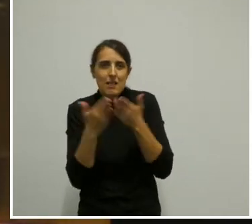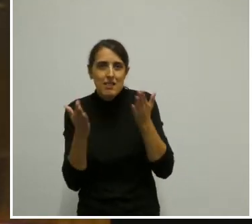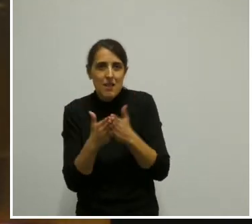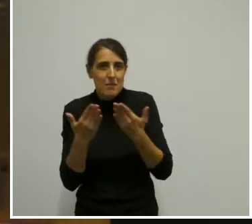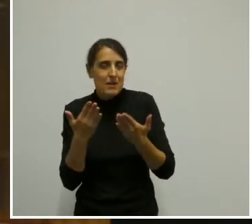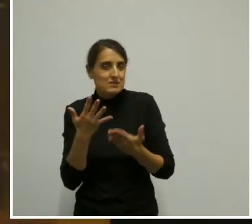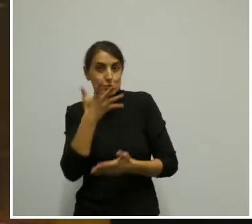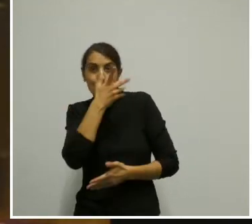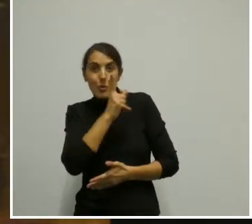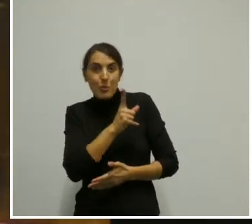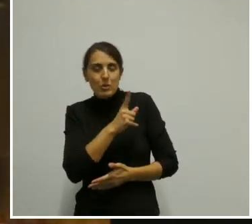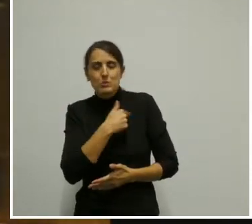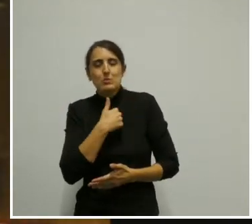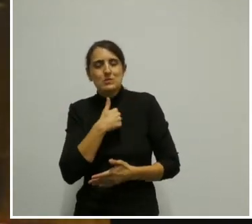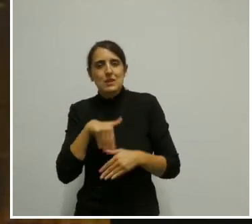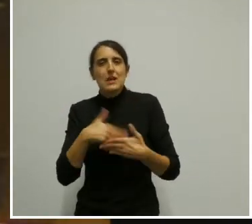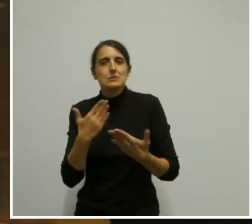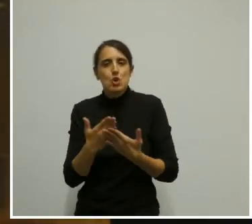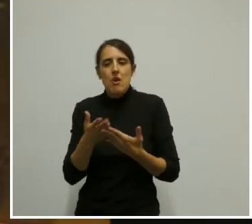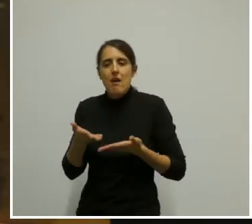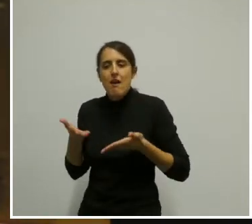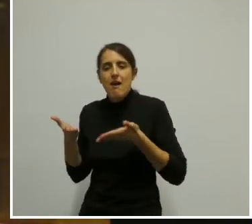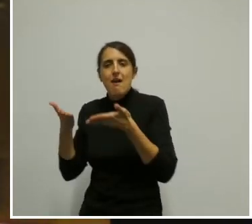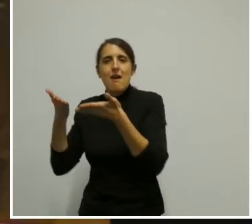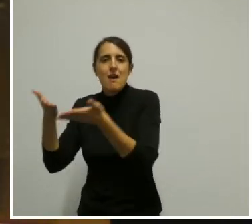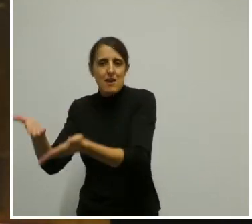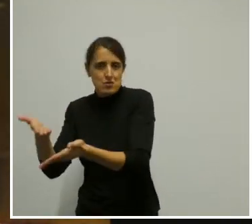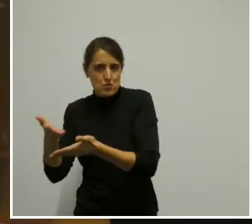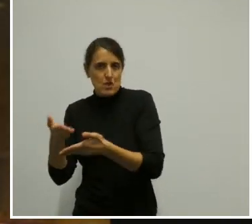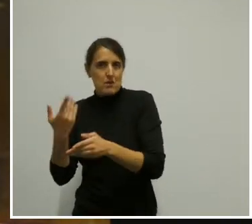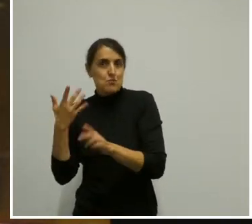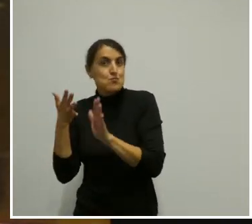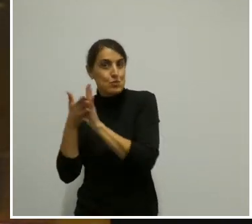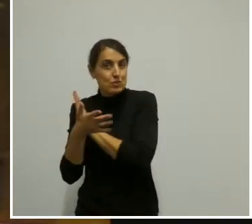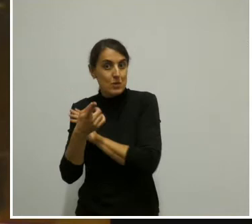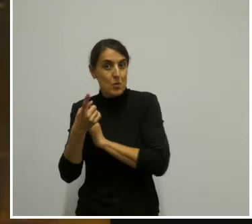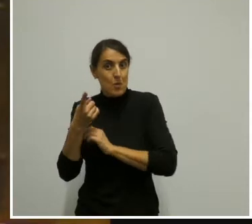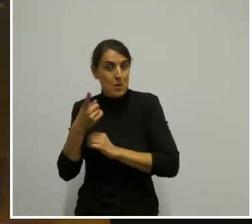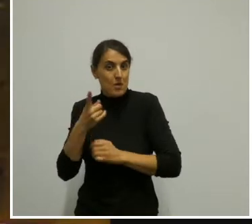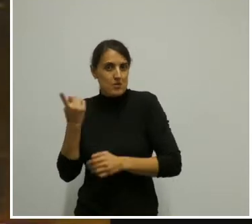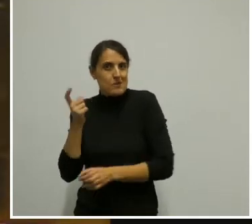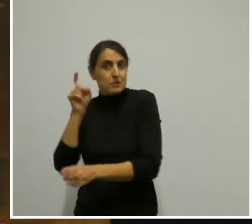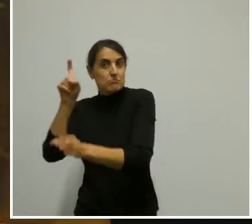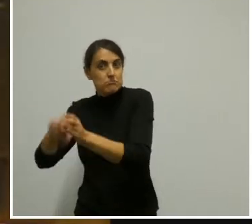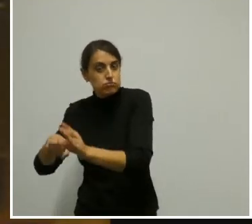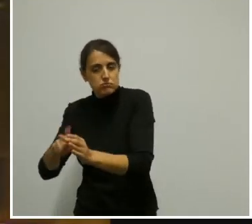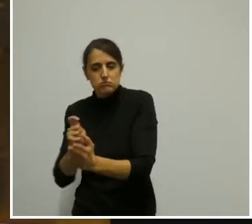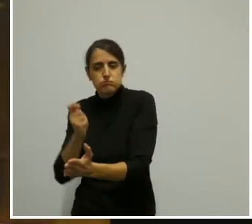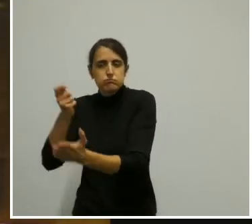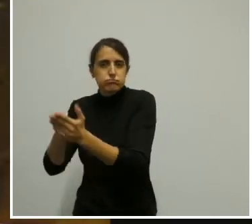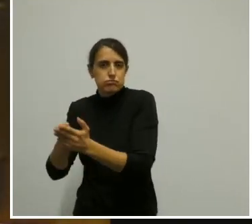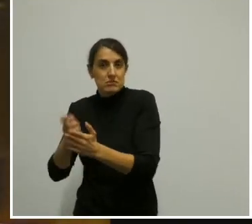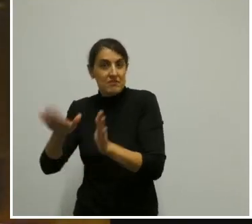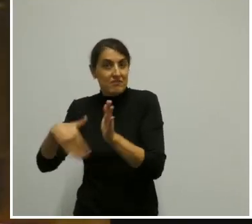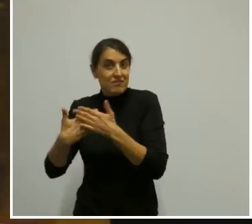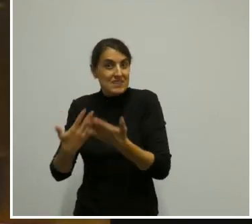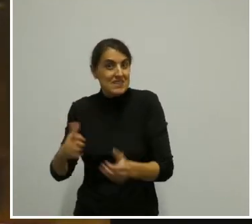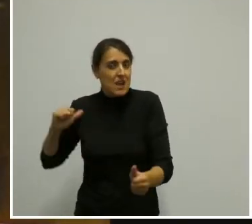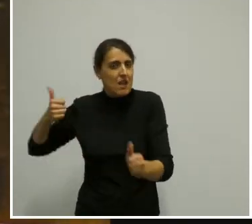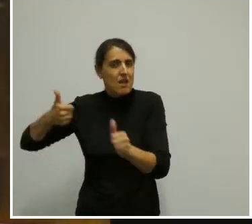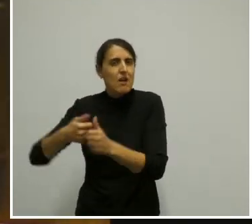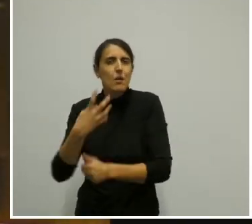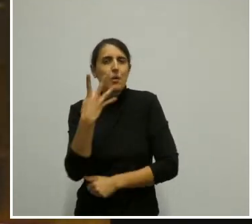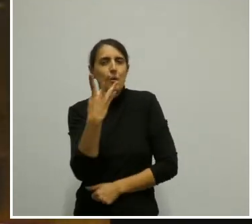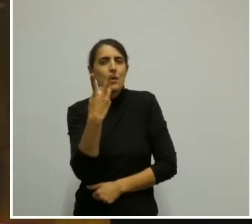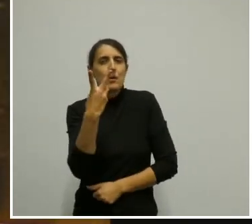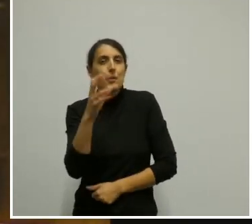se'ls ajuda perquè van amb una dotació d'uns diners. 400 euros fins ara, i ara,